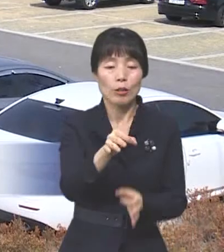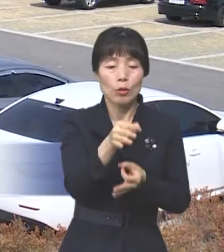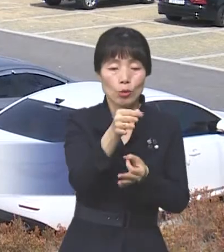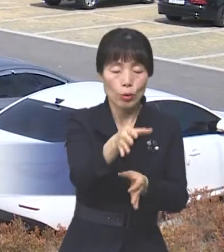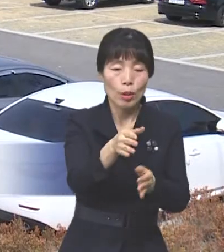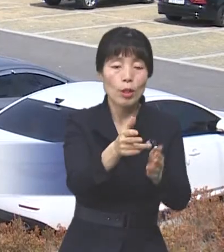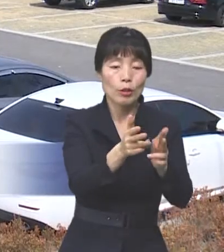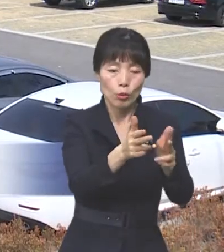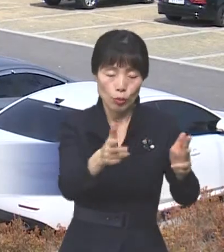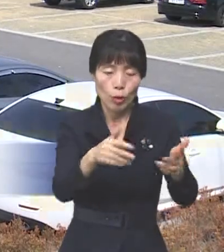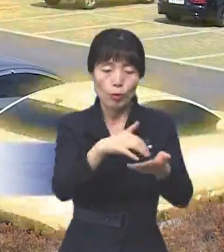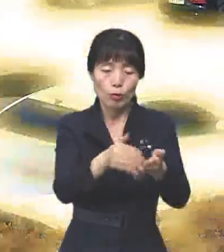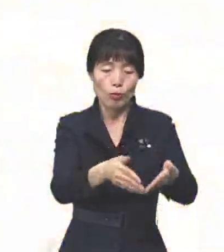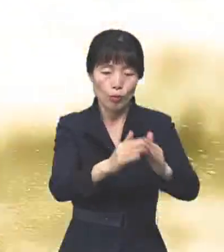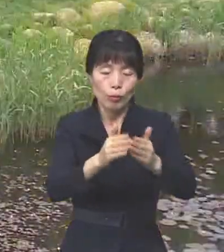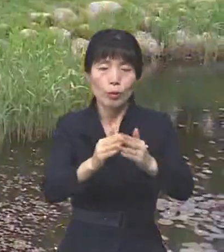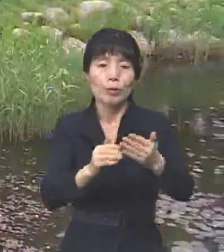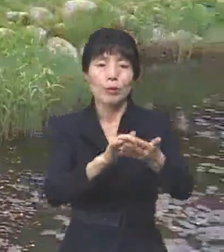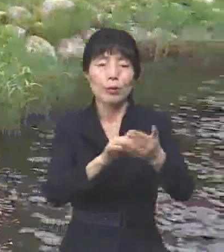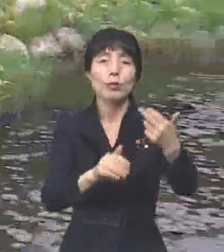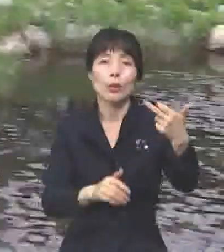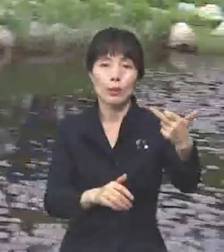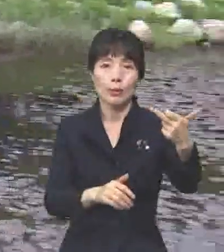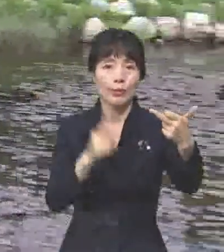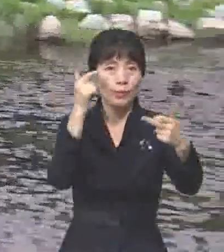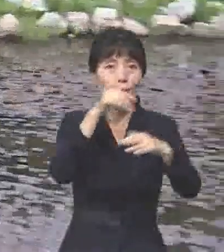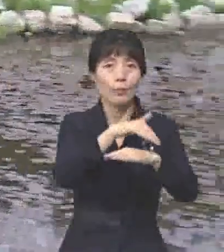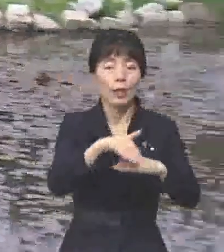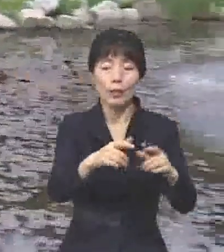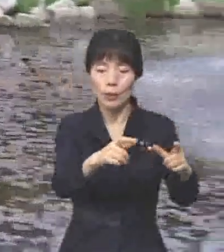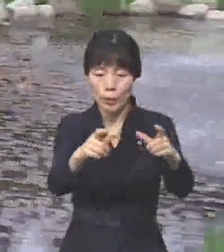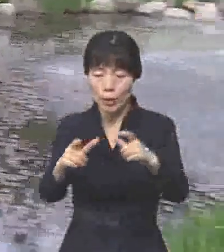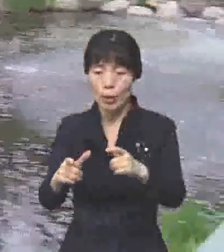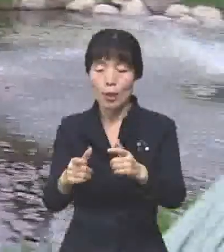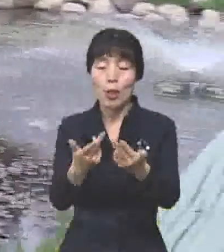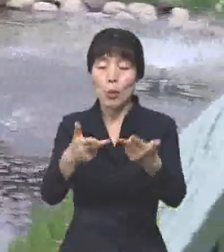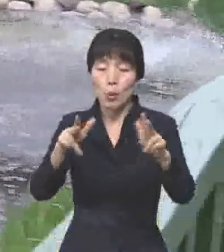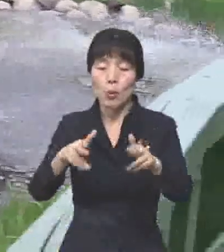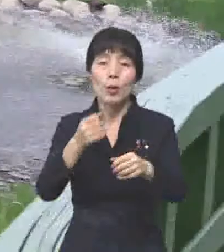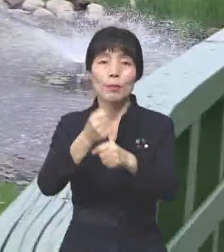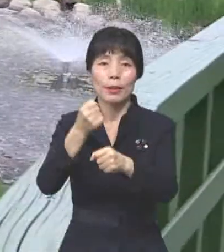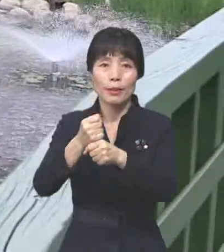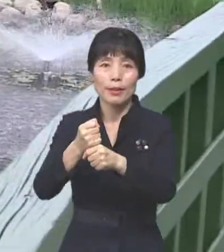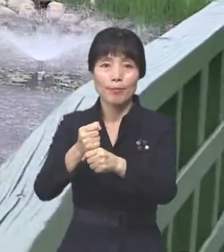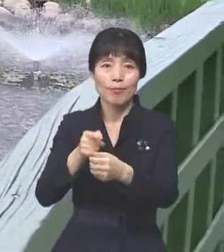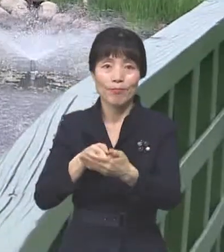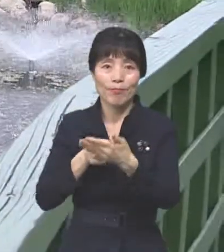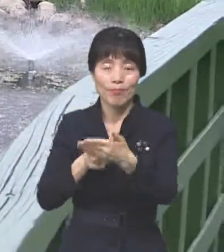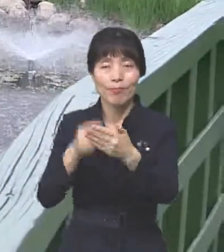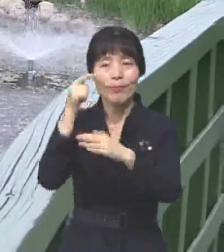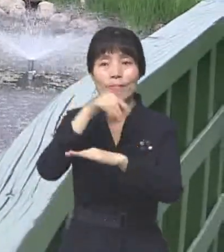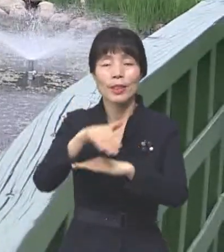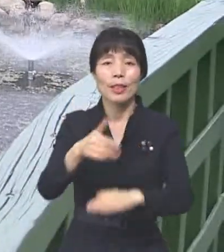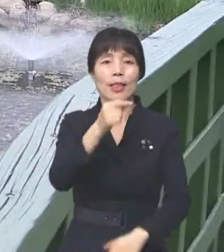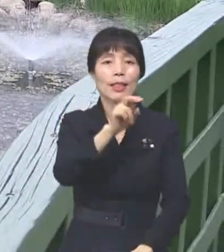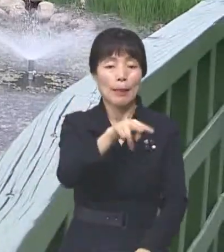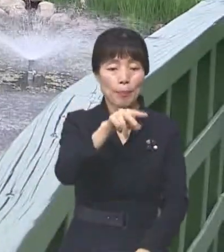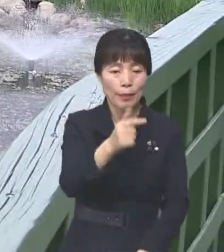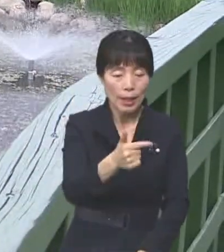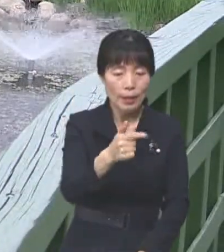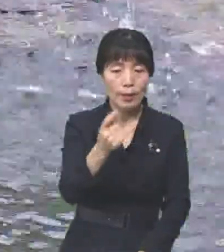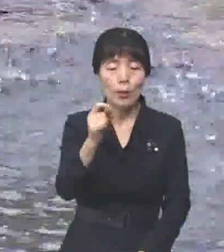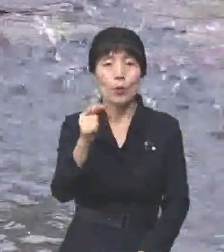주차장 17곳을 신설합니다. 지역 곳곳에 공원 조성 사업도 추진됩니다. 남산,